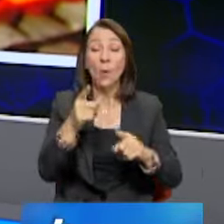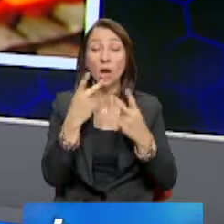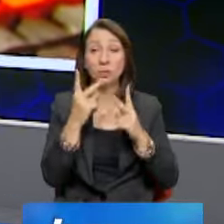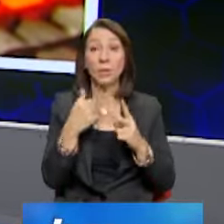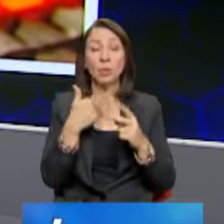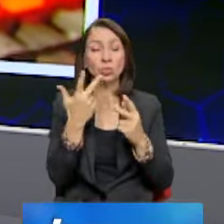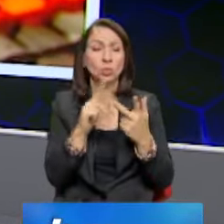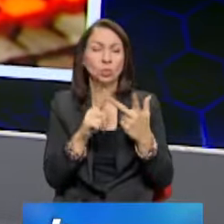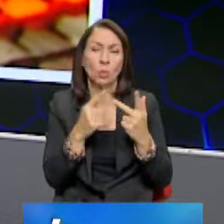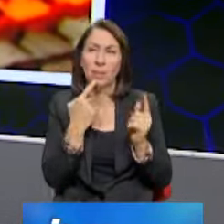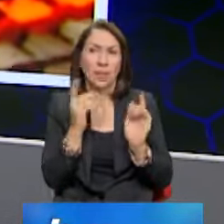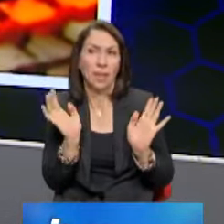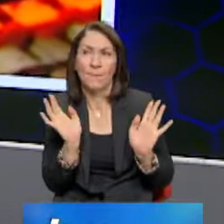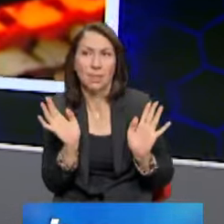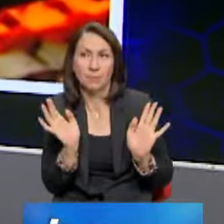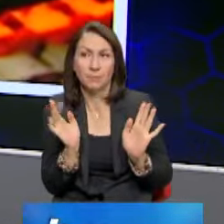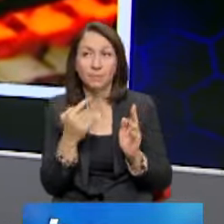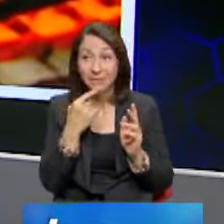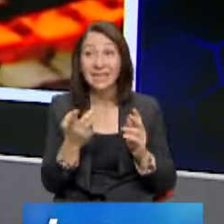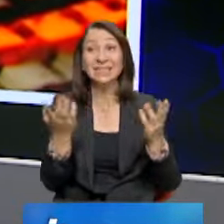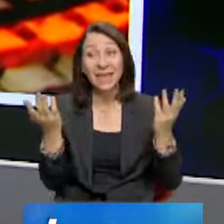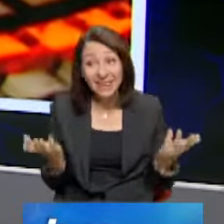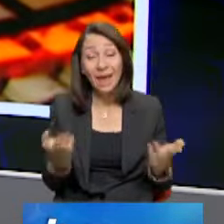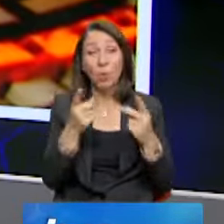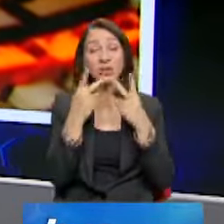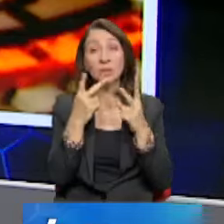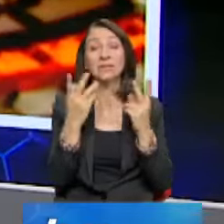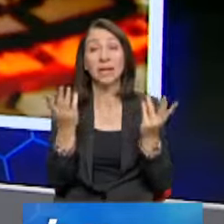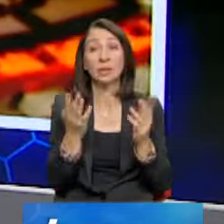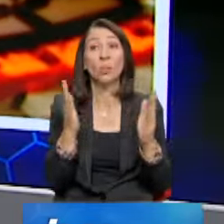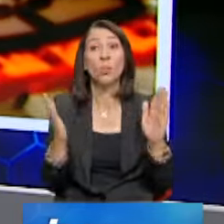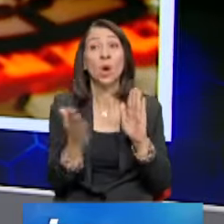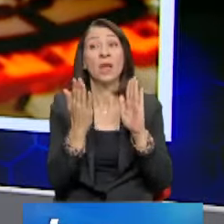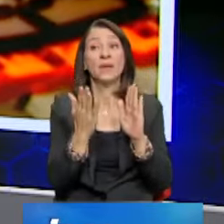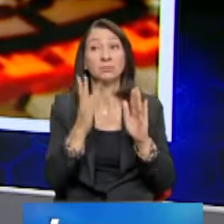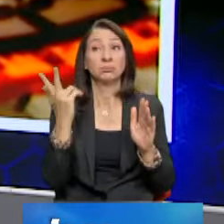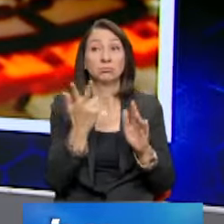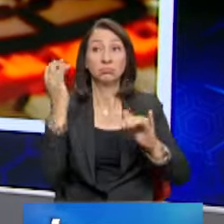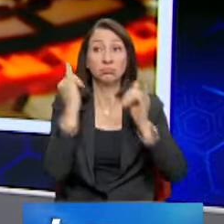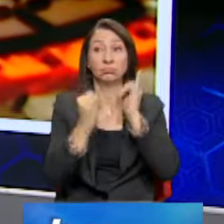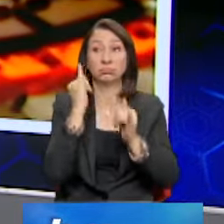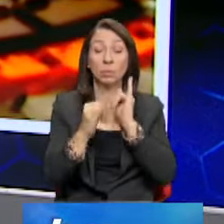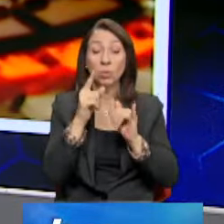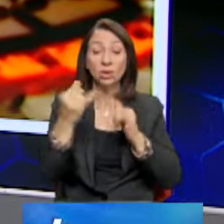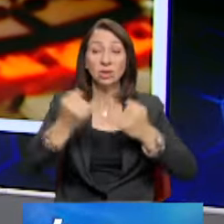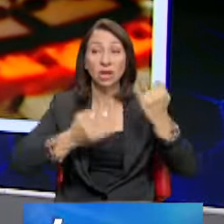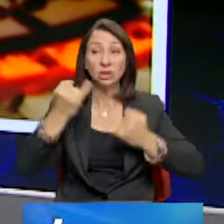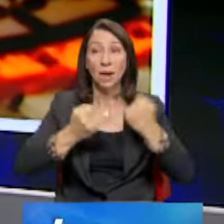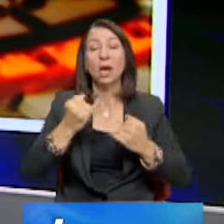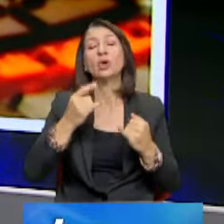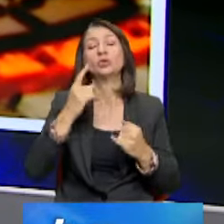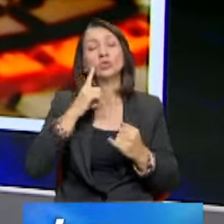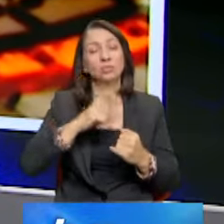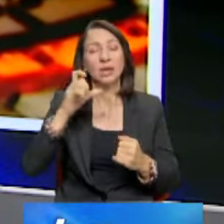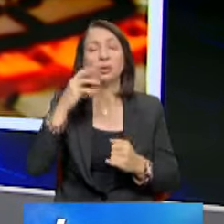açıklamayı ben 3. madde demedim diyerek geri adım atsa da bu açıklamasından muhalefetin tepkisini çekti tabii ki. O tartışmaya